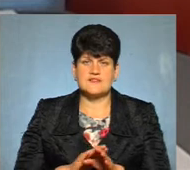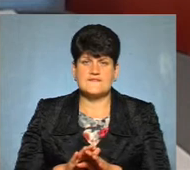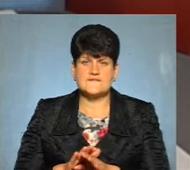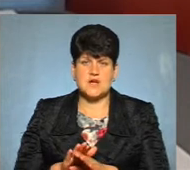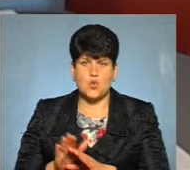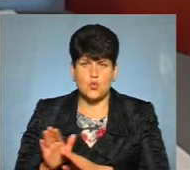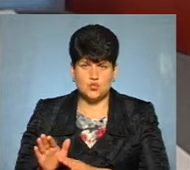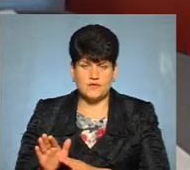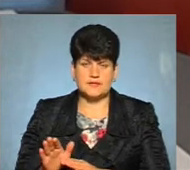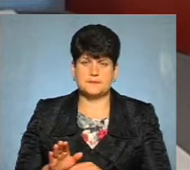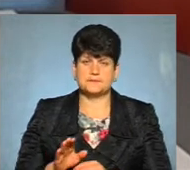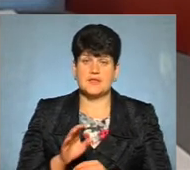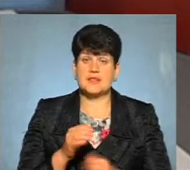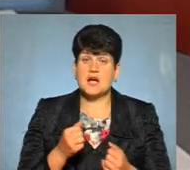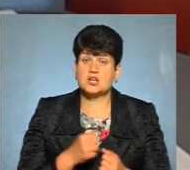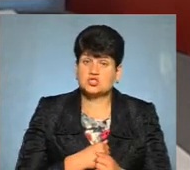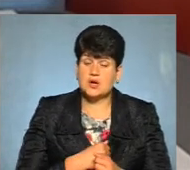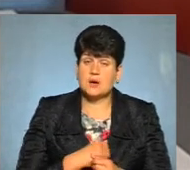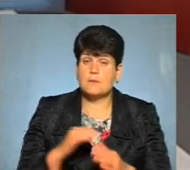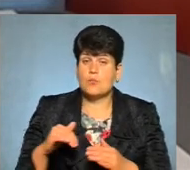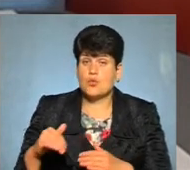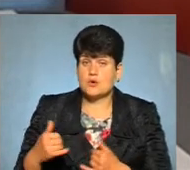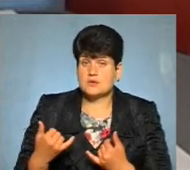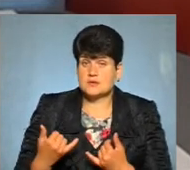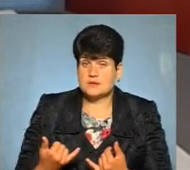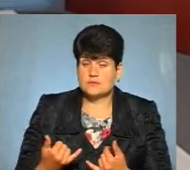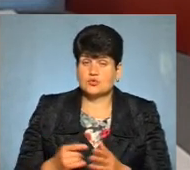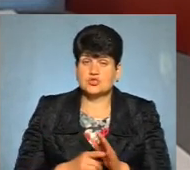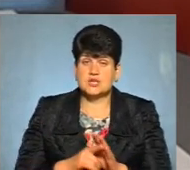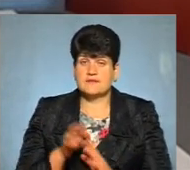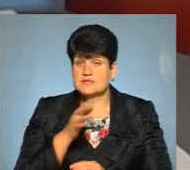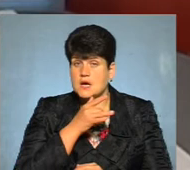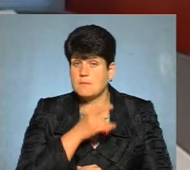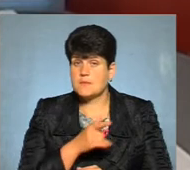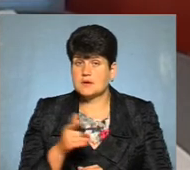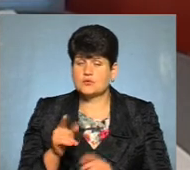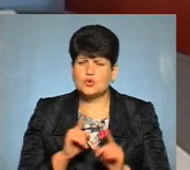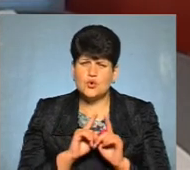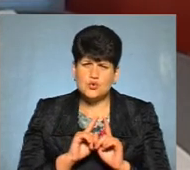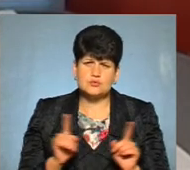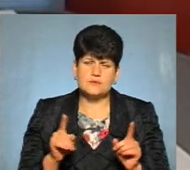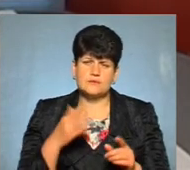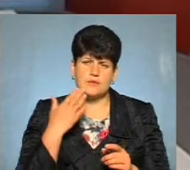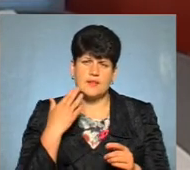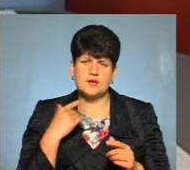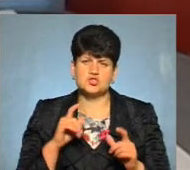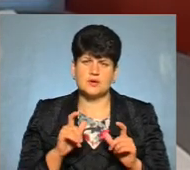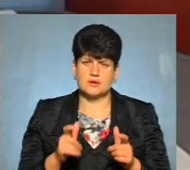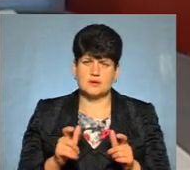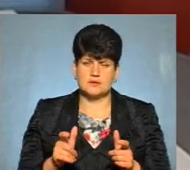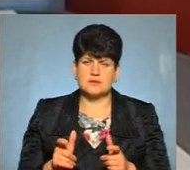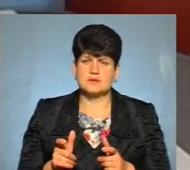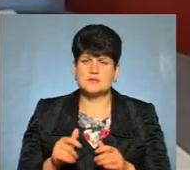виконувати. На жаль, потім у нас почався період, особливо після послаблення карантинних заходів,